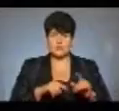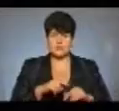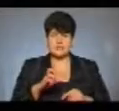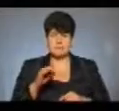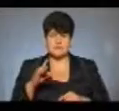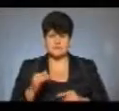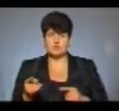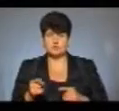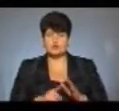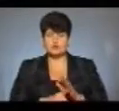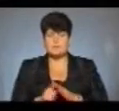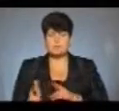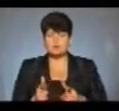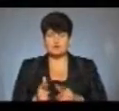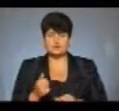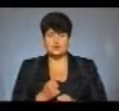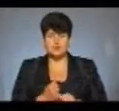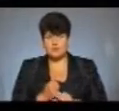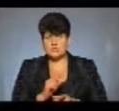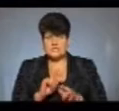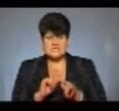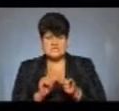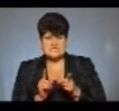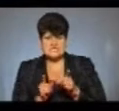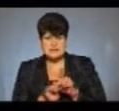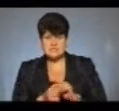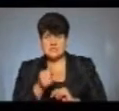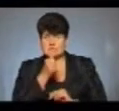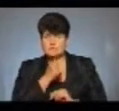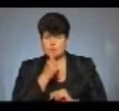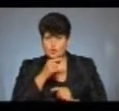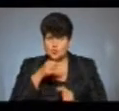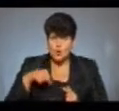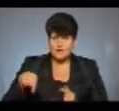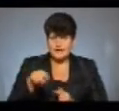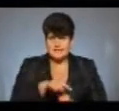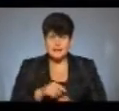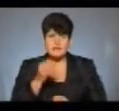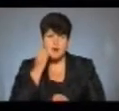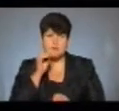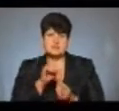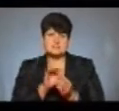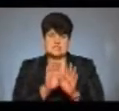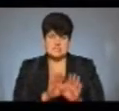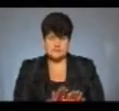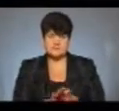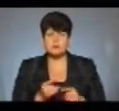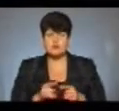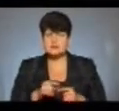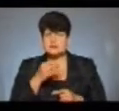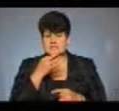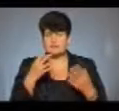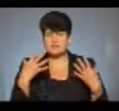Барвінських в Тернополі розпочали підготовчі роботи із заміни експериментального кільця на постійне. Про це сьогодні повідомив начальник відділу